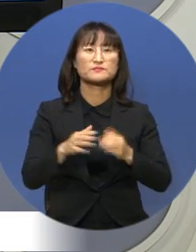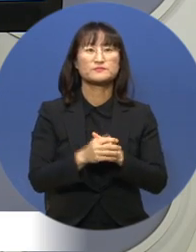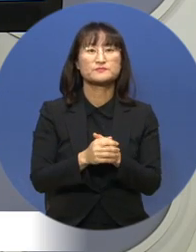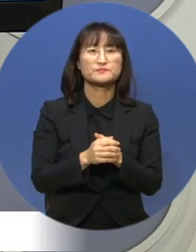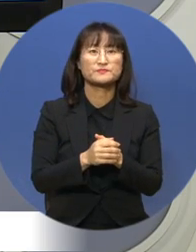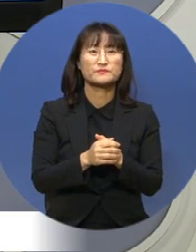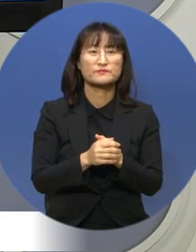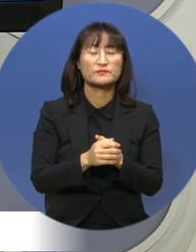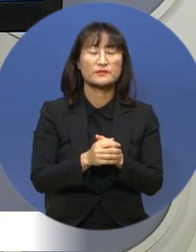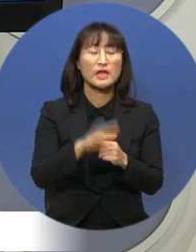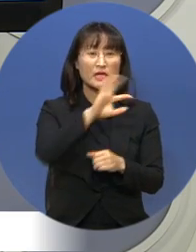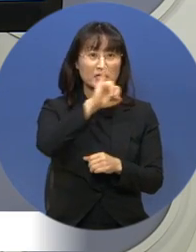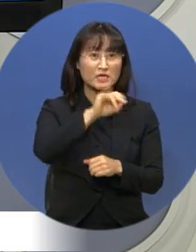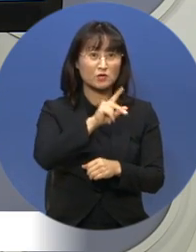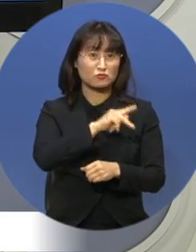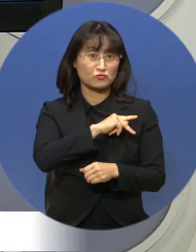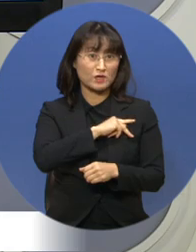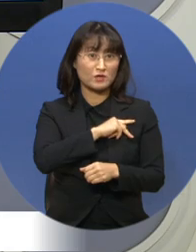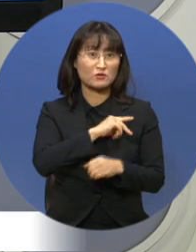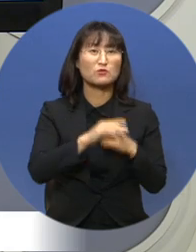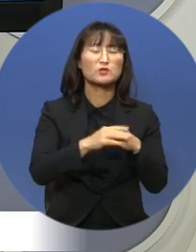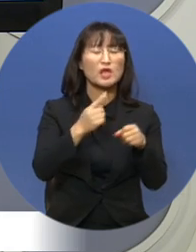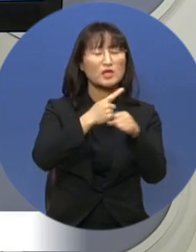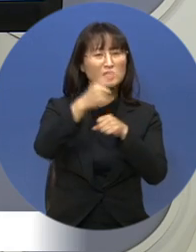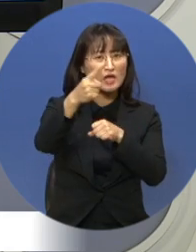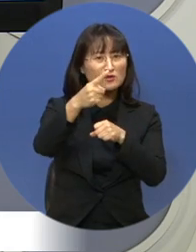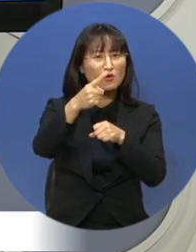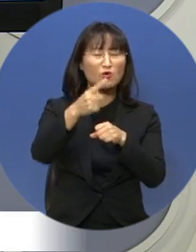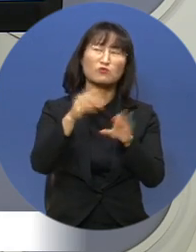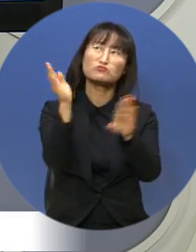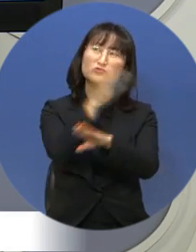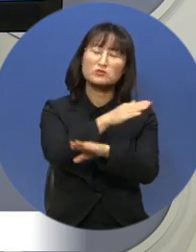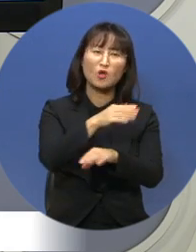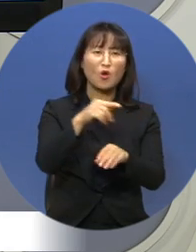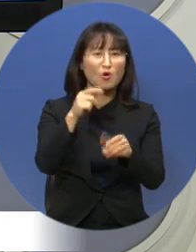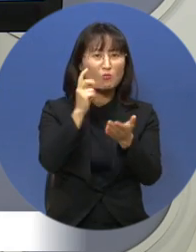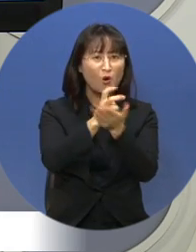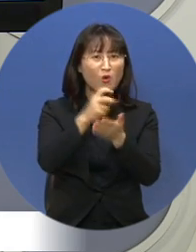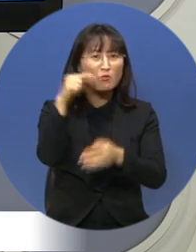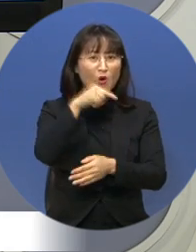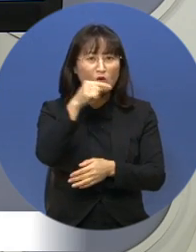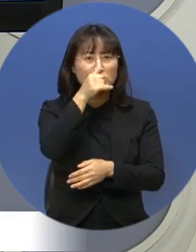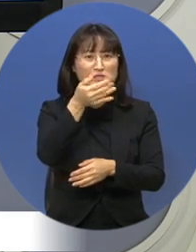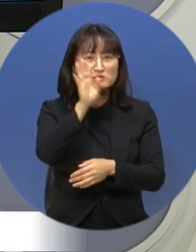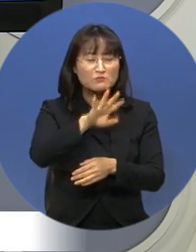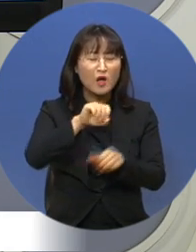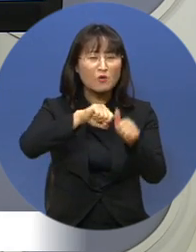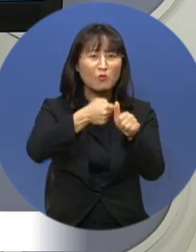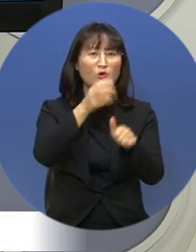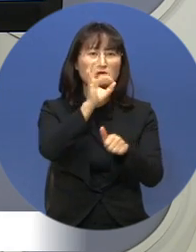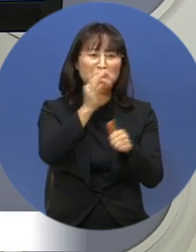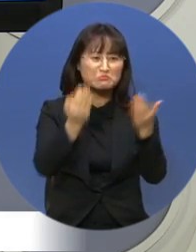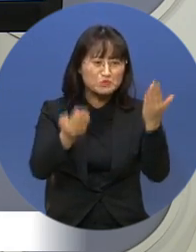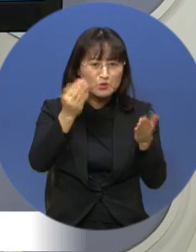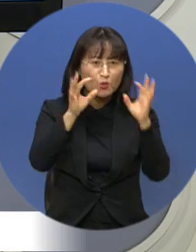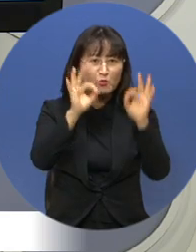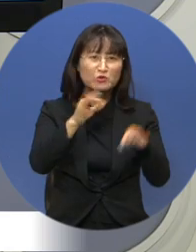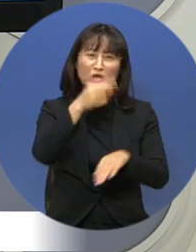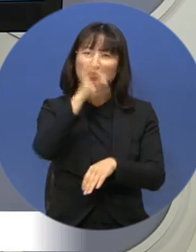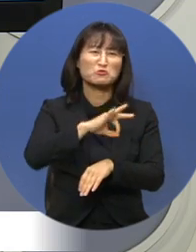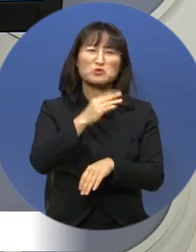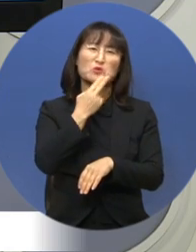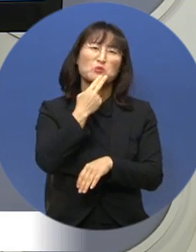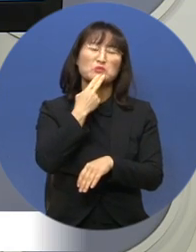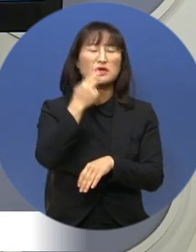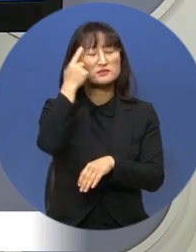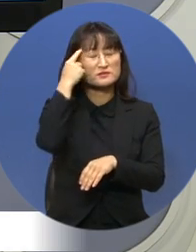이 의원은 내년 12월부터 제재 사항이죠 적용 된다고는 하지만 과태료 금액 등을 볼 때 그 효과는 미미할 것으로